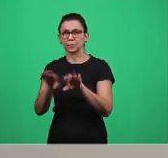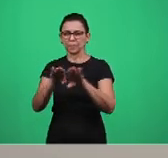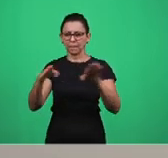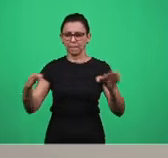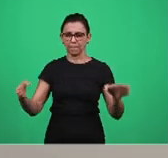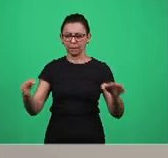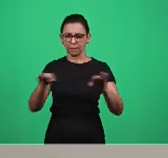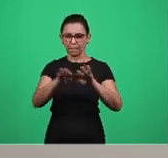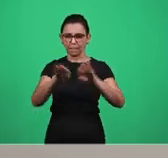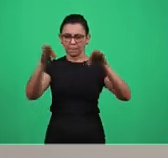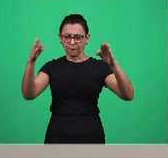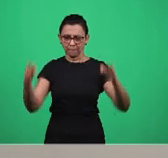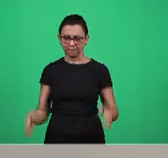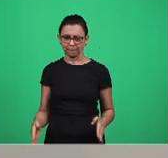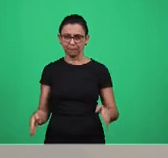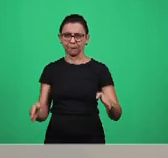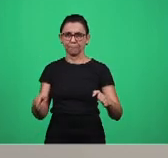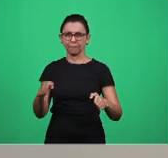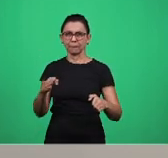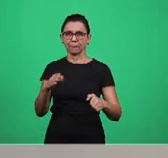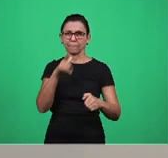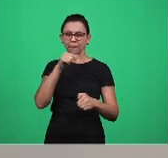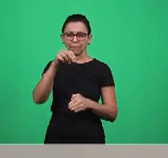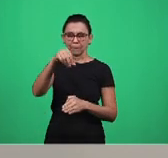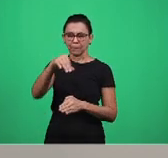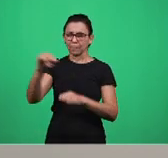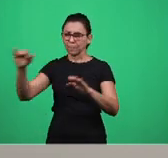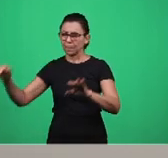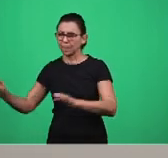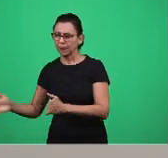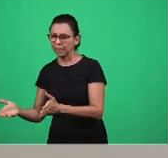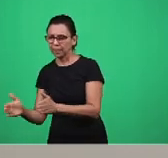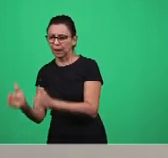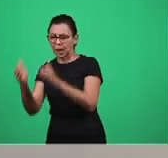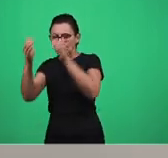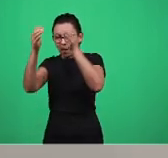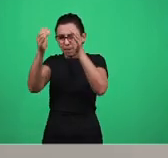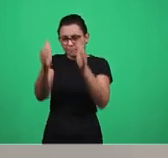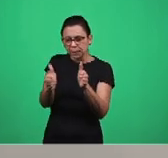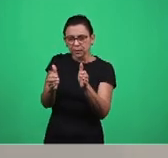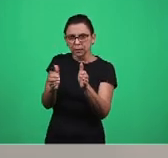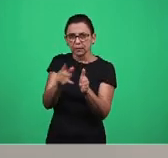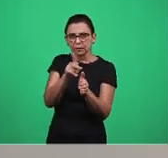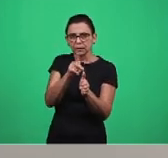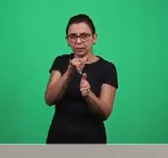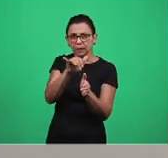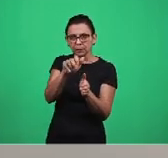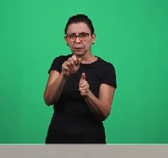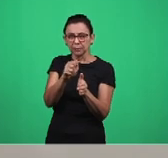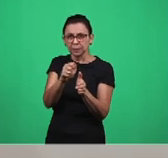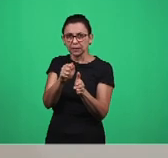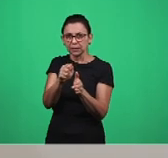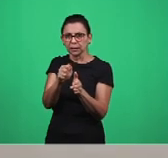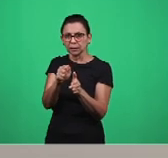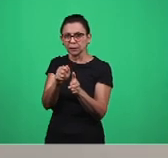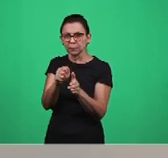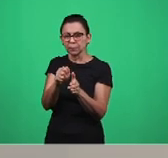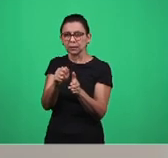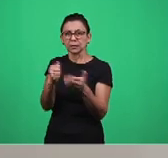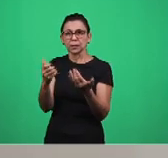travers le baptême, l'eau. C'est elle qui pourvoit tout cela. Mes frères et sœurs, il y a une richesse très grande. Je vais m'arrêter